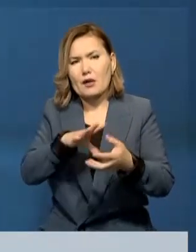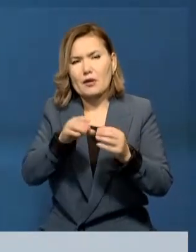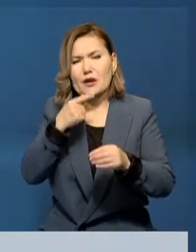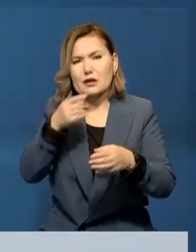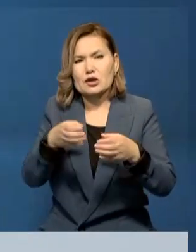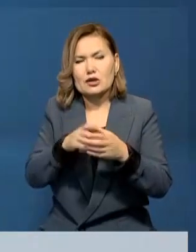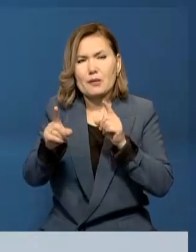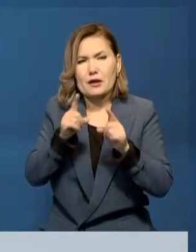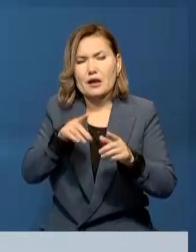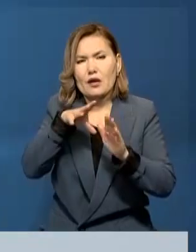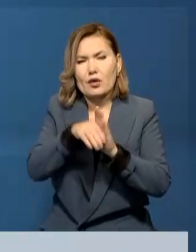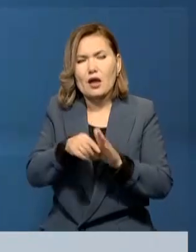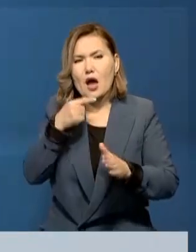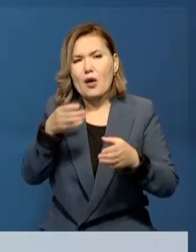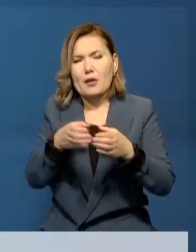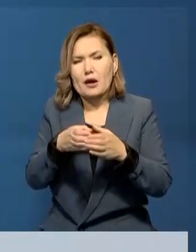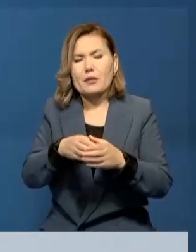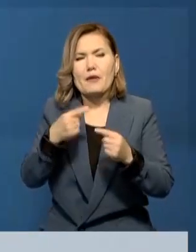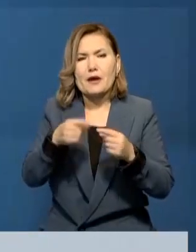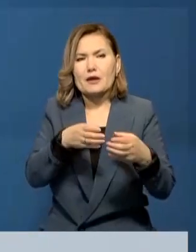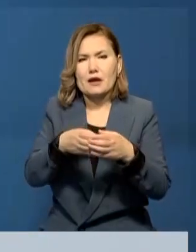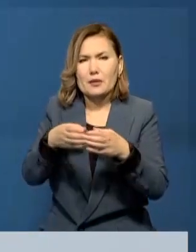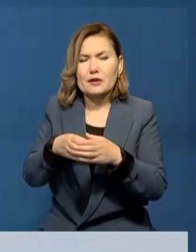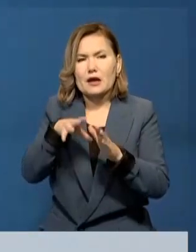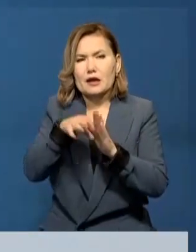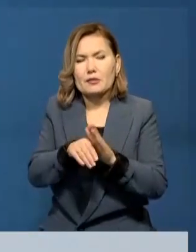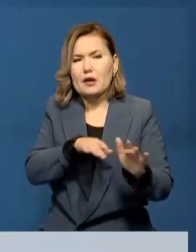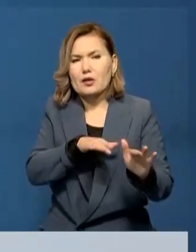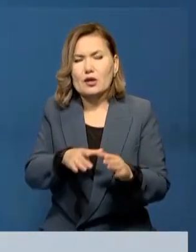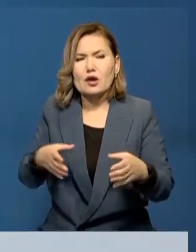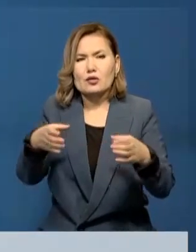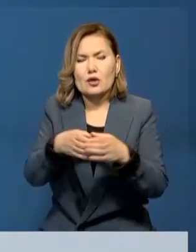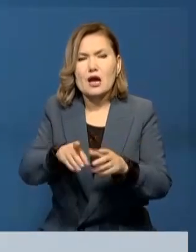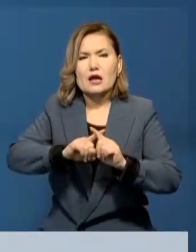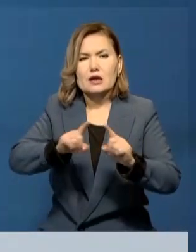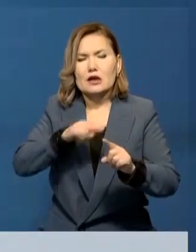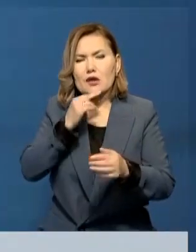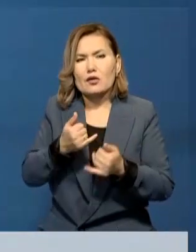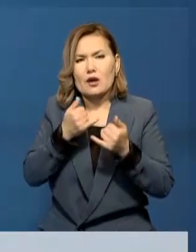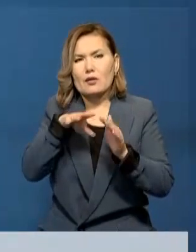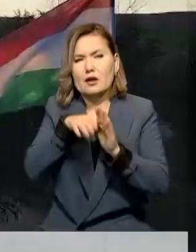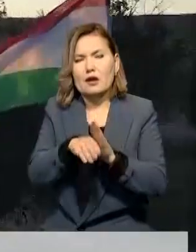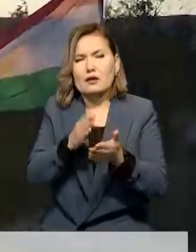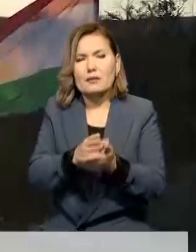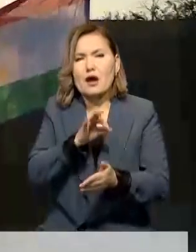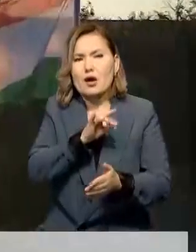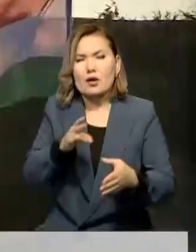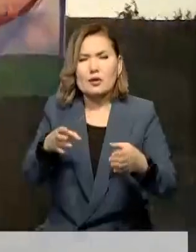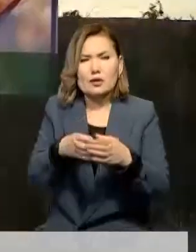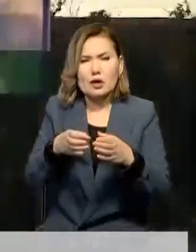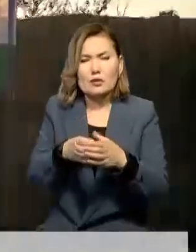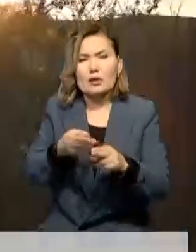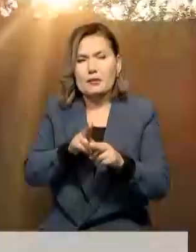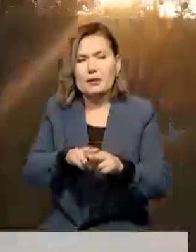аяқталды. Әскери жиын барысында қорғаныс және басқа ведомстволар арасындағы іс-қимылды үйлестіруге ерекше назар аударылды. Шараға